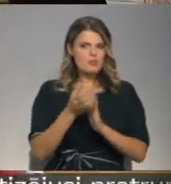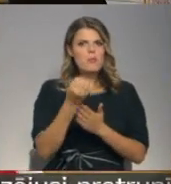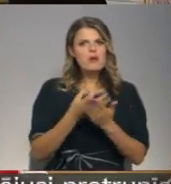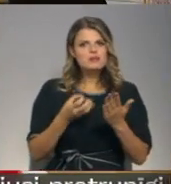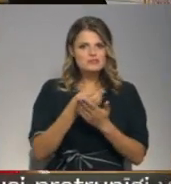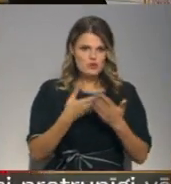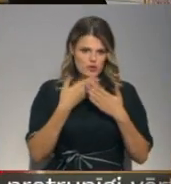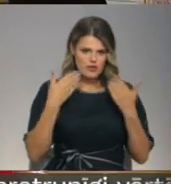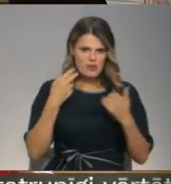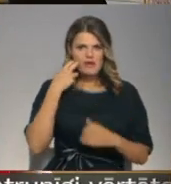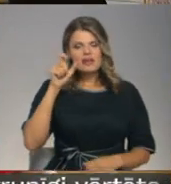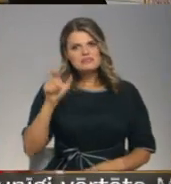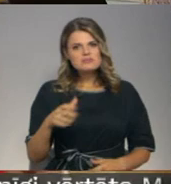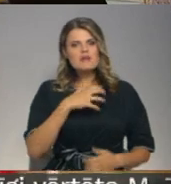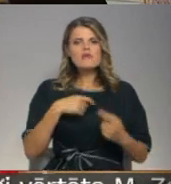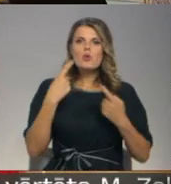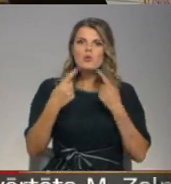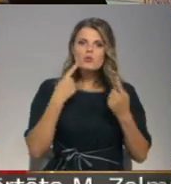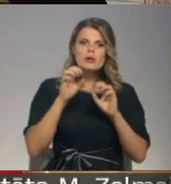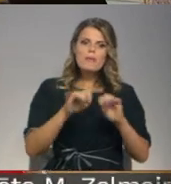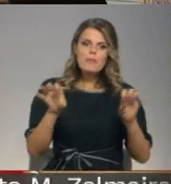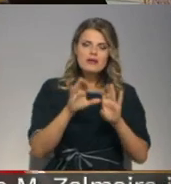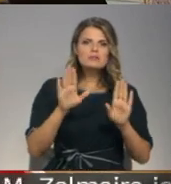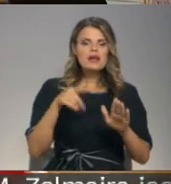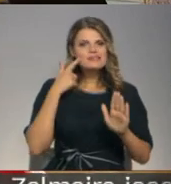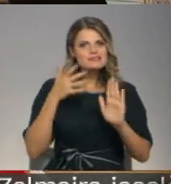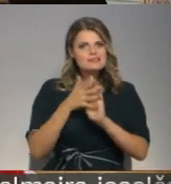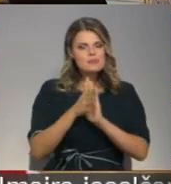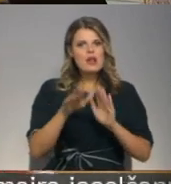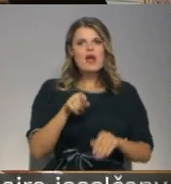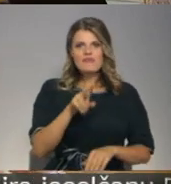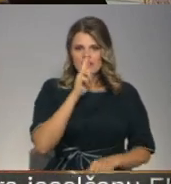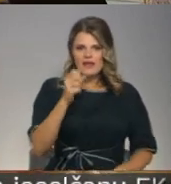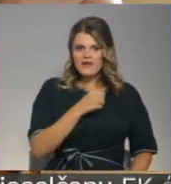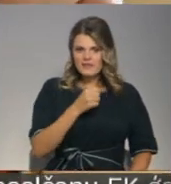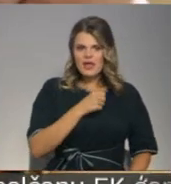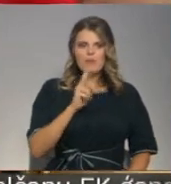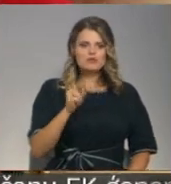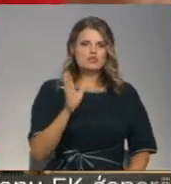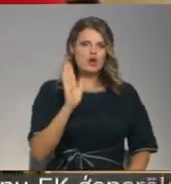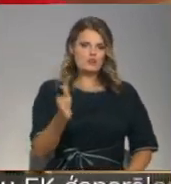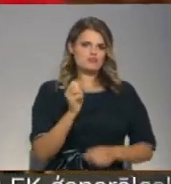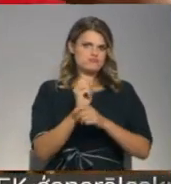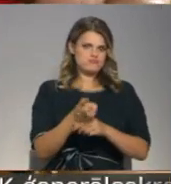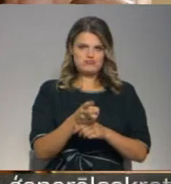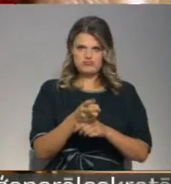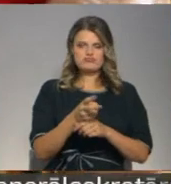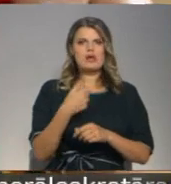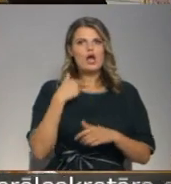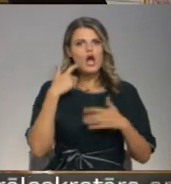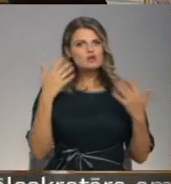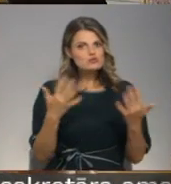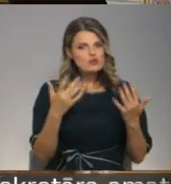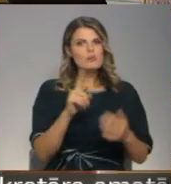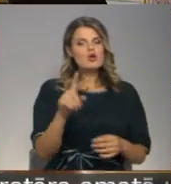izskaidrots. Veciem cilvēkiem ir jārunā un jāizskaidro viņiem saprotami, lai viņi nebaidās, ka viņi tiks iznikti. Es domāju, ka ir